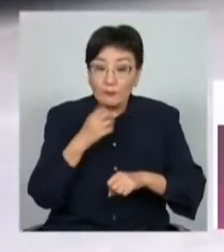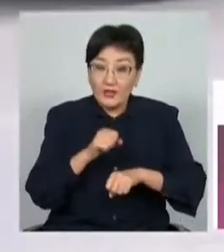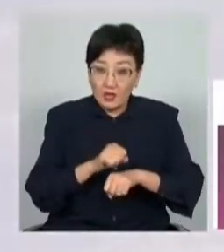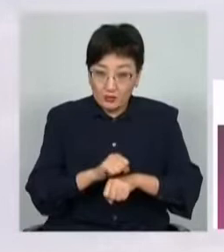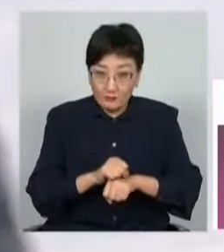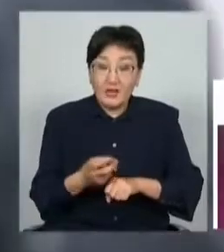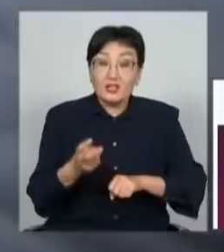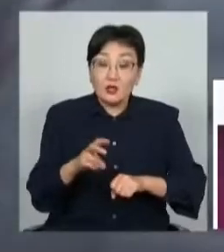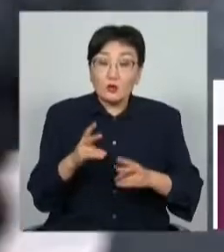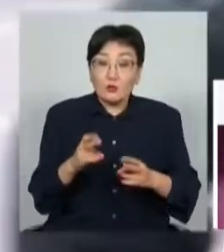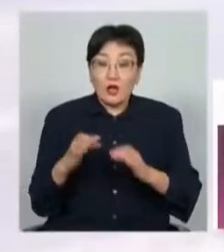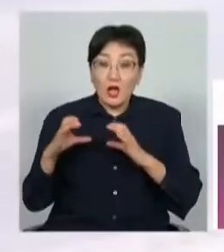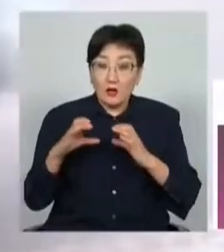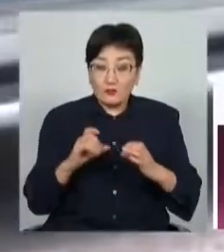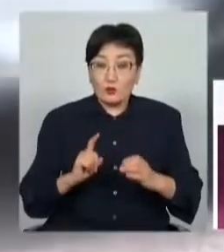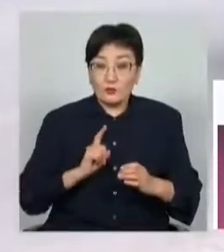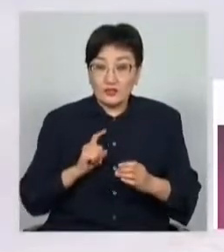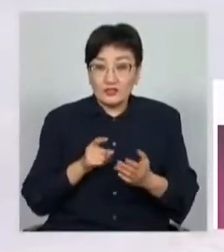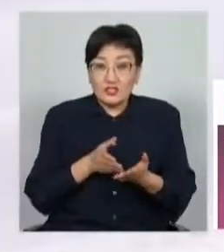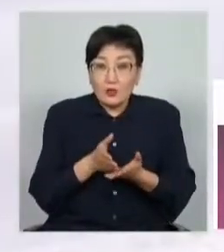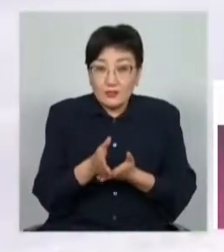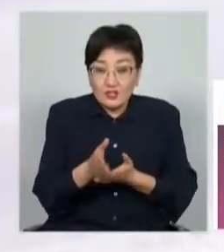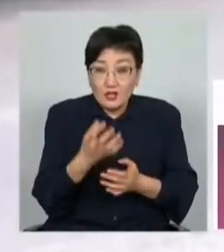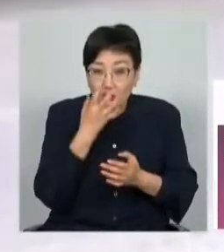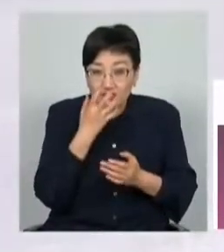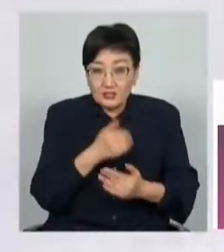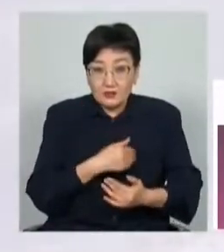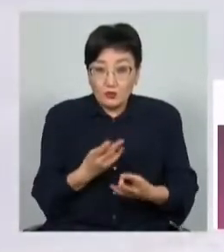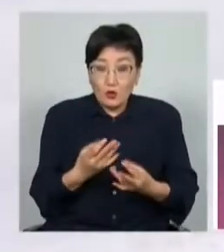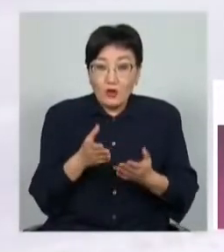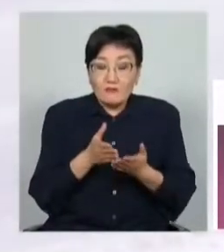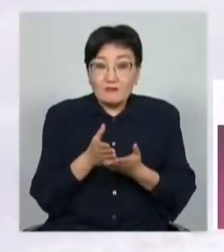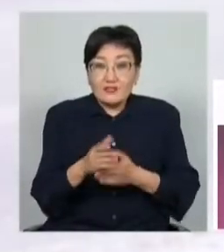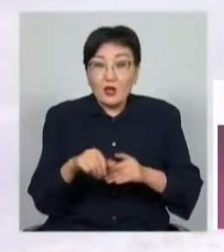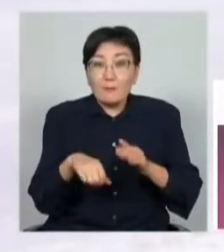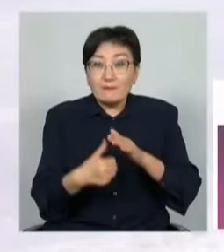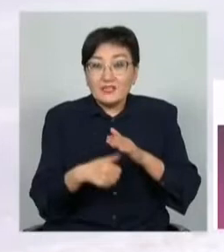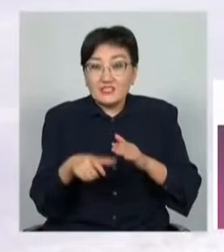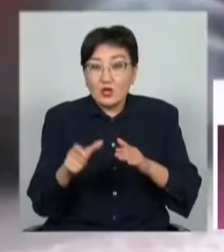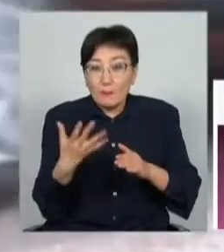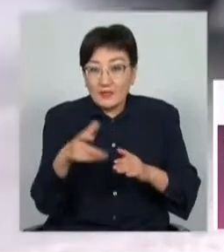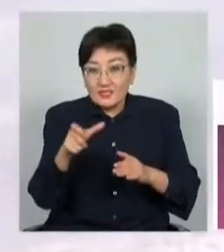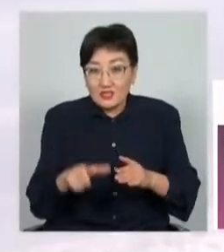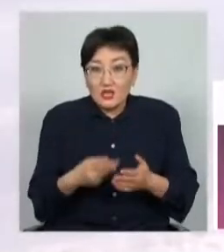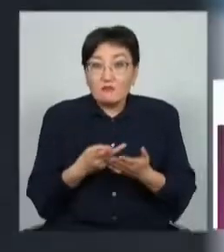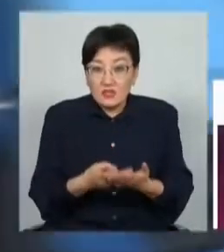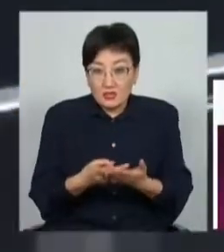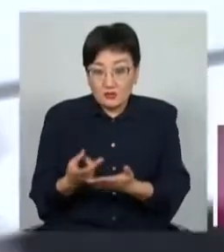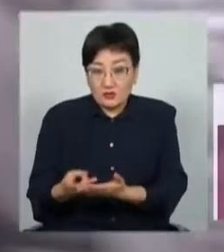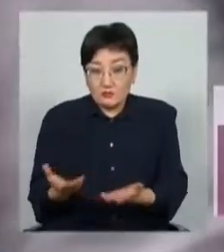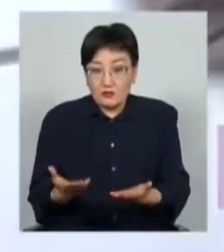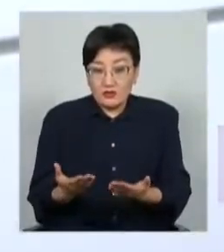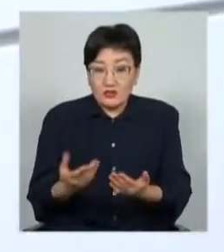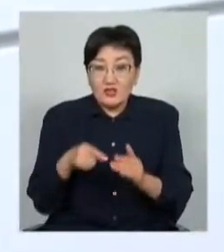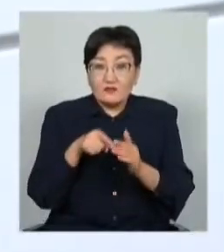Сосын автобус күтіп қалдым. Ішіне кіріп жылынайын, ішінде бомж дейді ғой. Бес бомж отыр екен. Ішінде